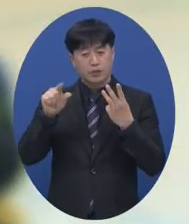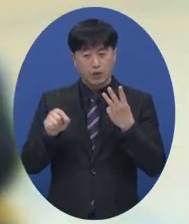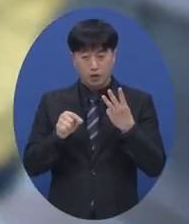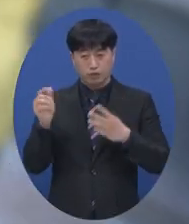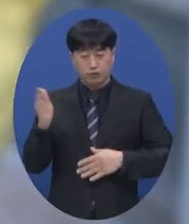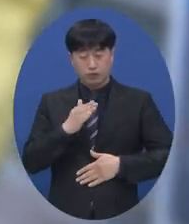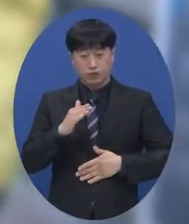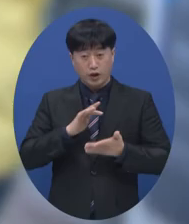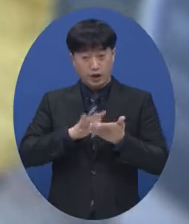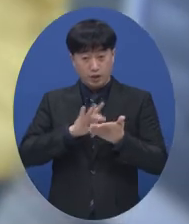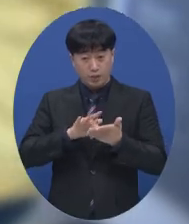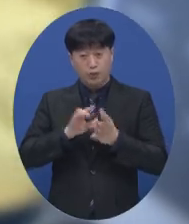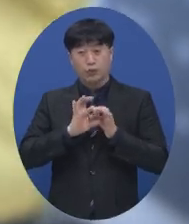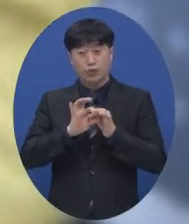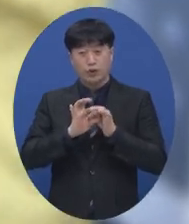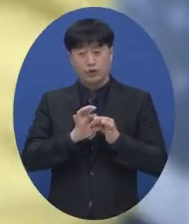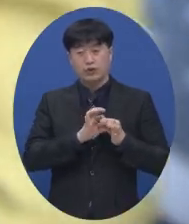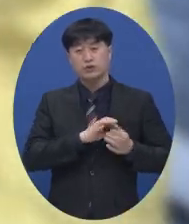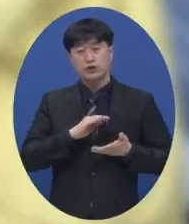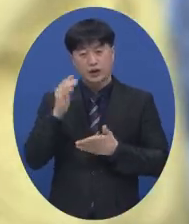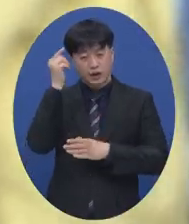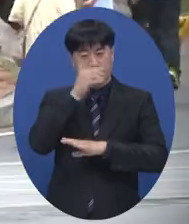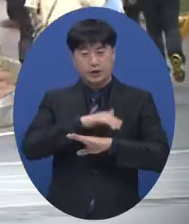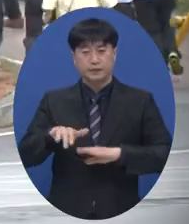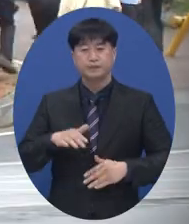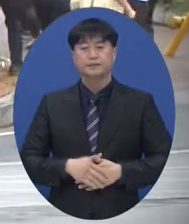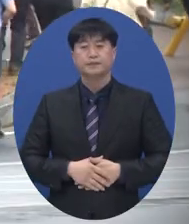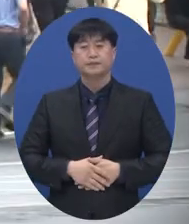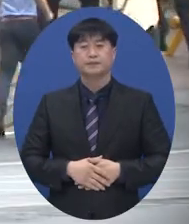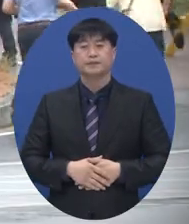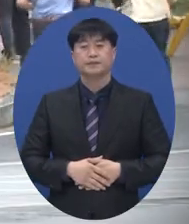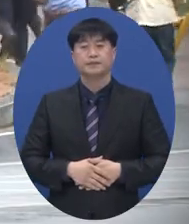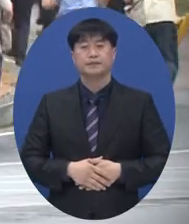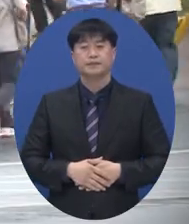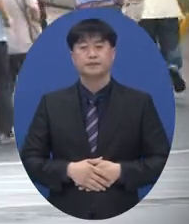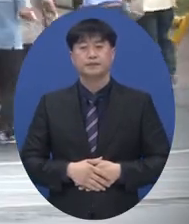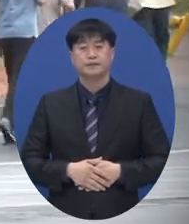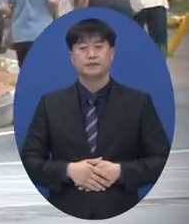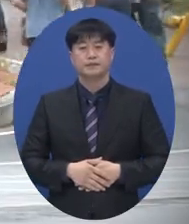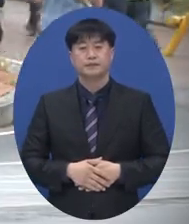통지서를 모바일을 통해 전달할 계획입니다 경기 줄 티비에 김태 입니다